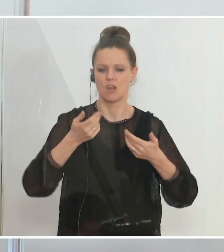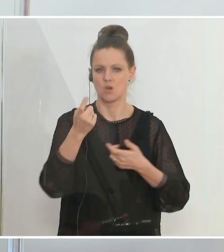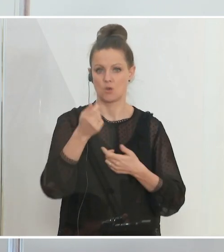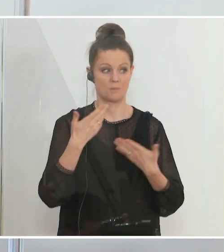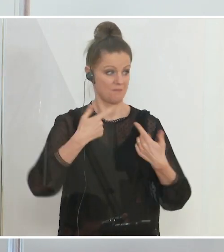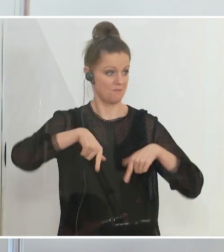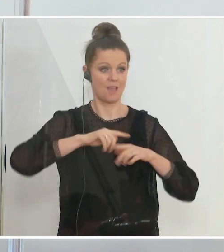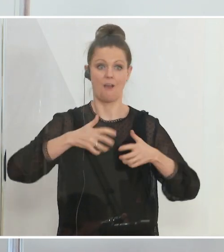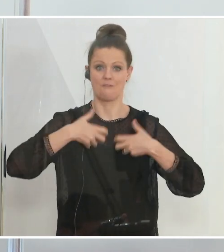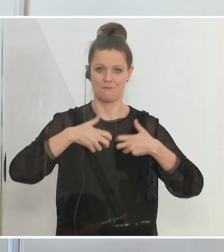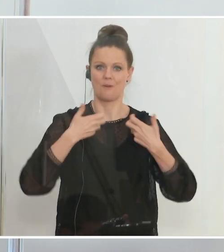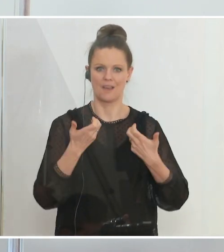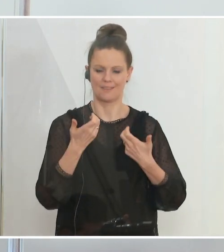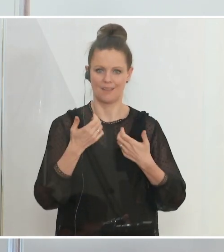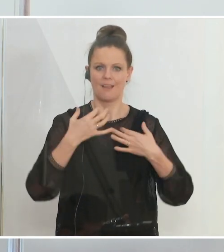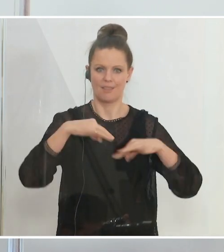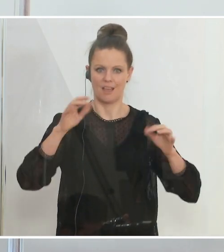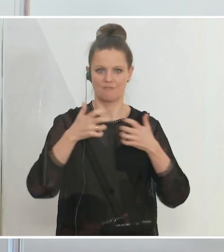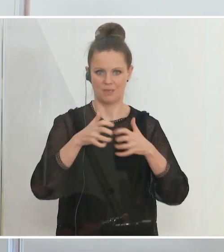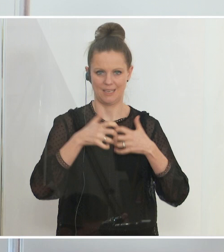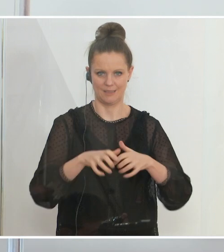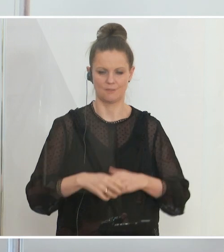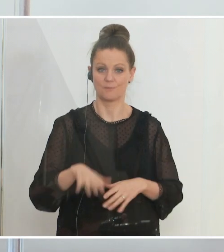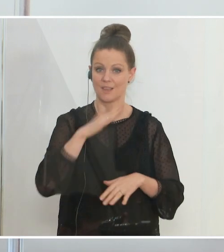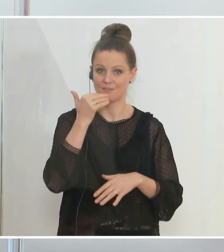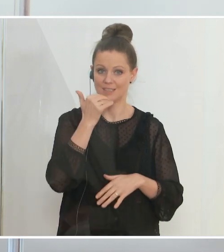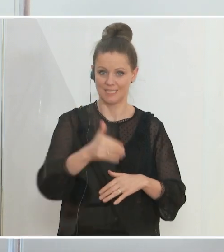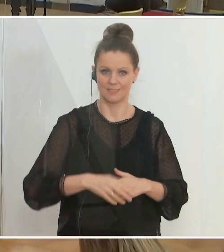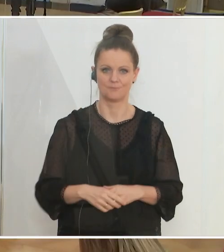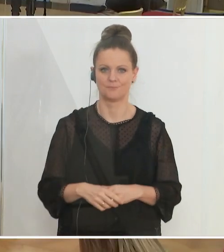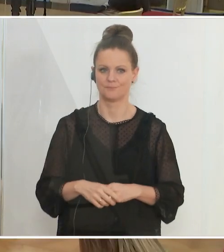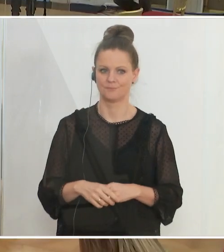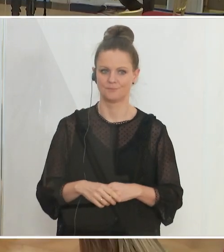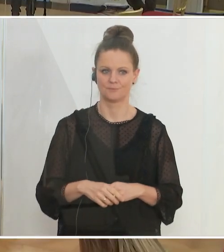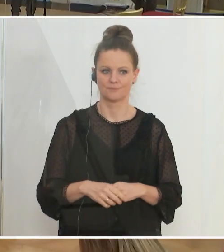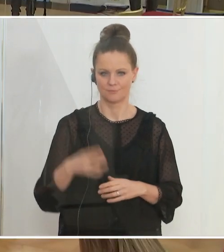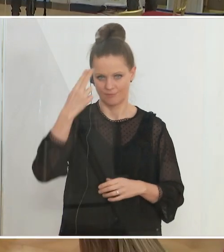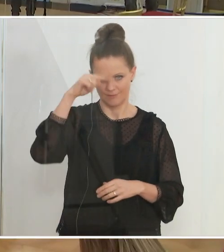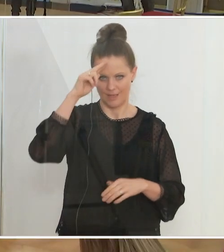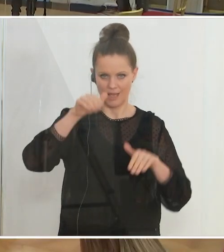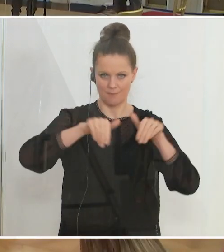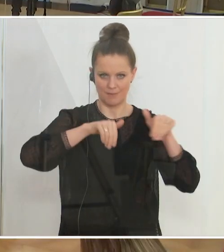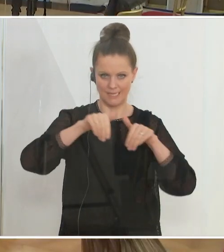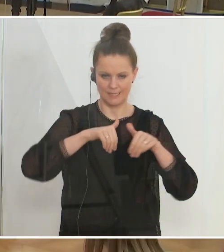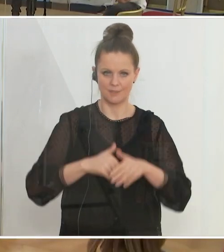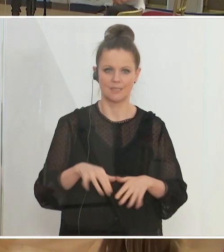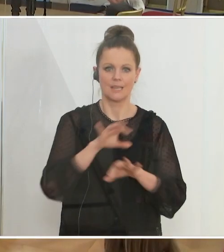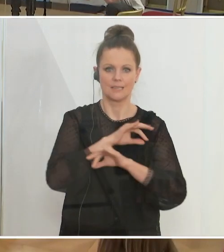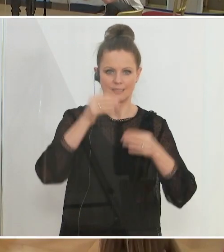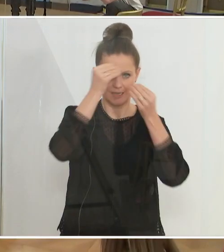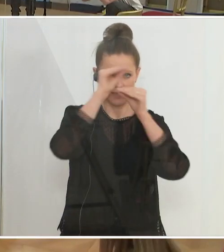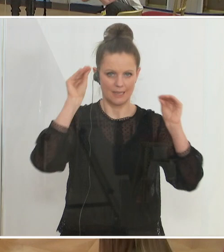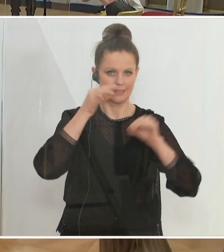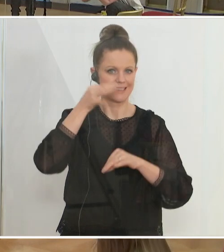natürlich auch hier wieder darüber berichten zu dürfen. Vielen Dank. Danke schön, Herr Minister, bitte schön. Sehr geehrte Damen und